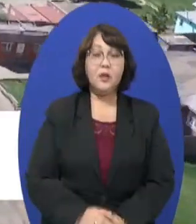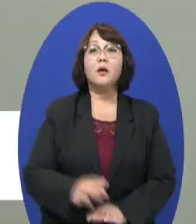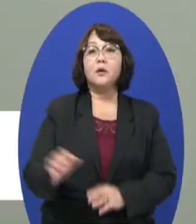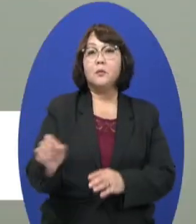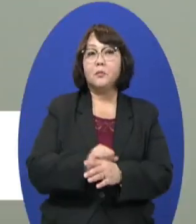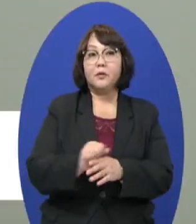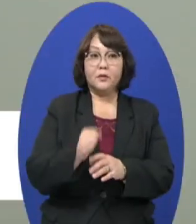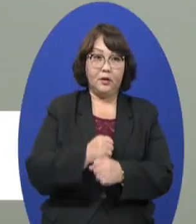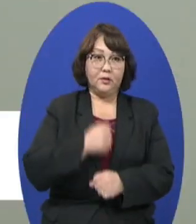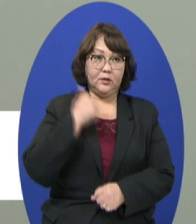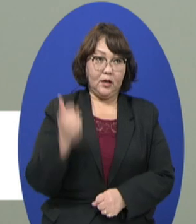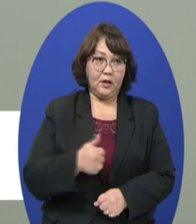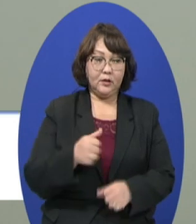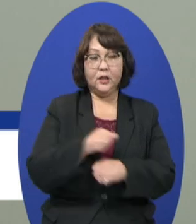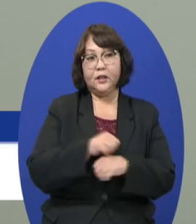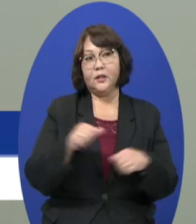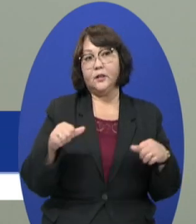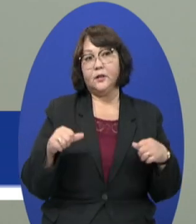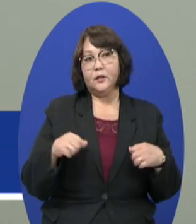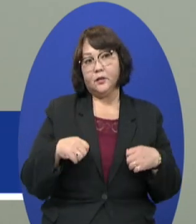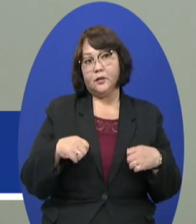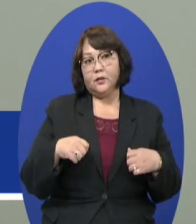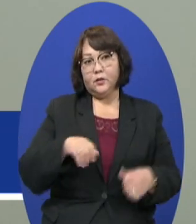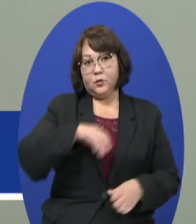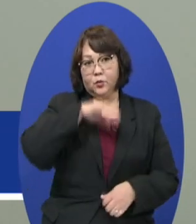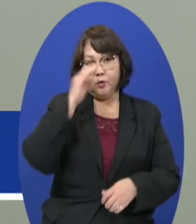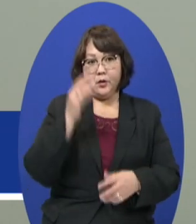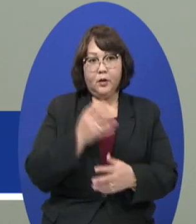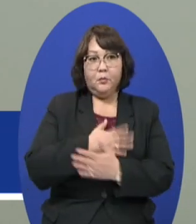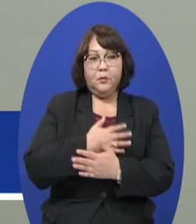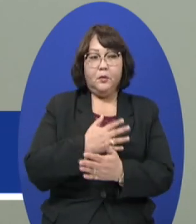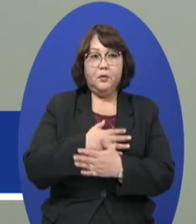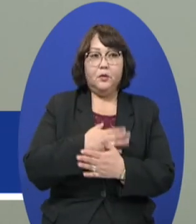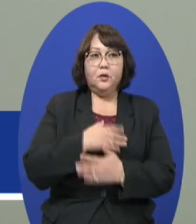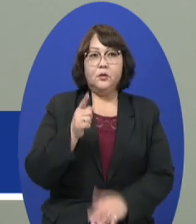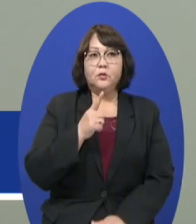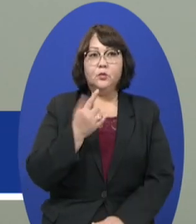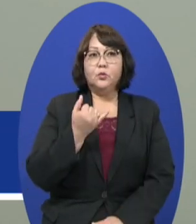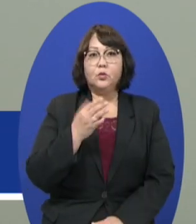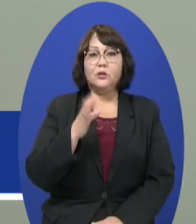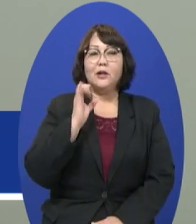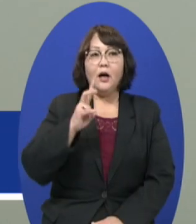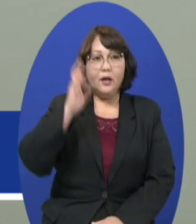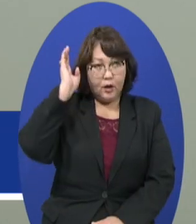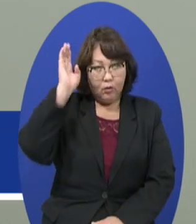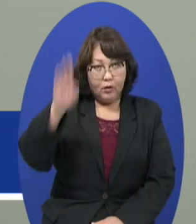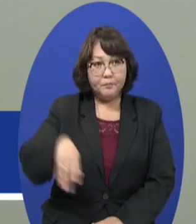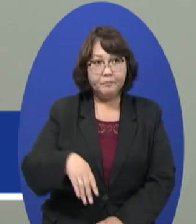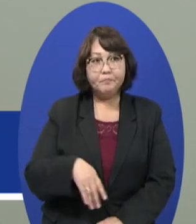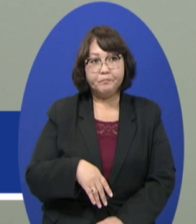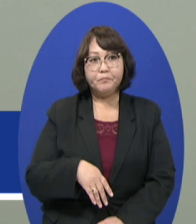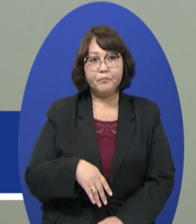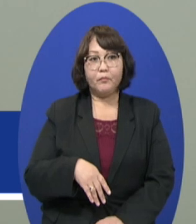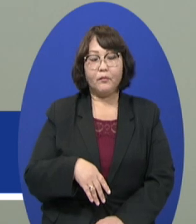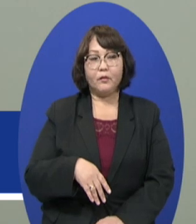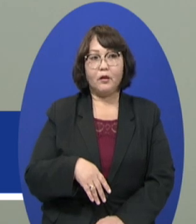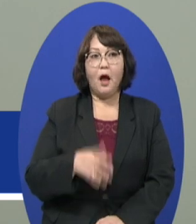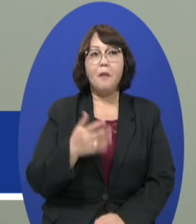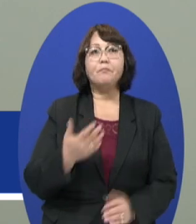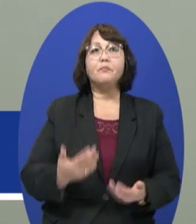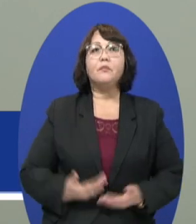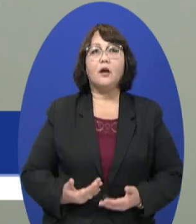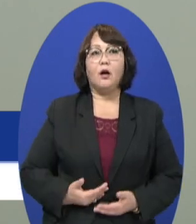байна. Иргэд цусланд гарч ирсэнтэй холбоотойгоор 3 чиглэл үйлчлэгээ эхлэнэ. Иргэдээ бол цуслангийн үйлчлэгээ